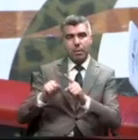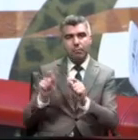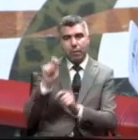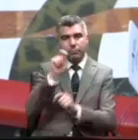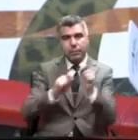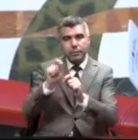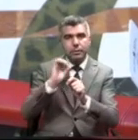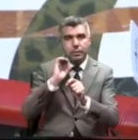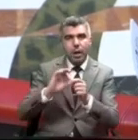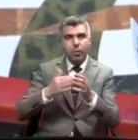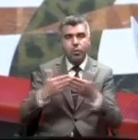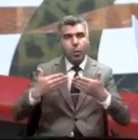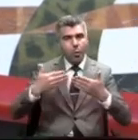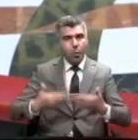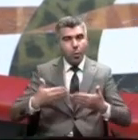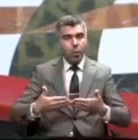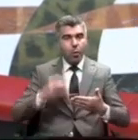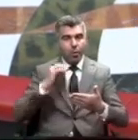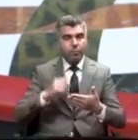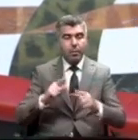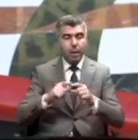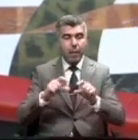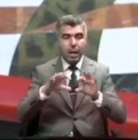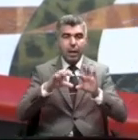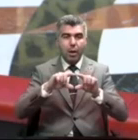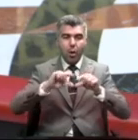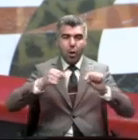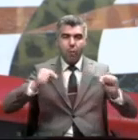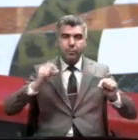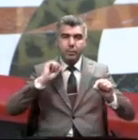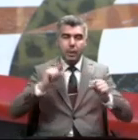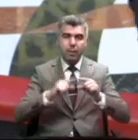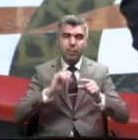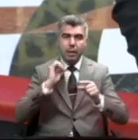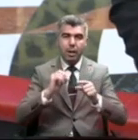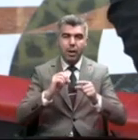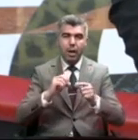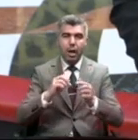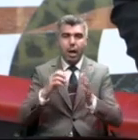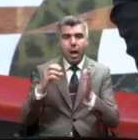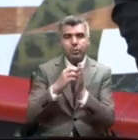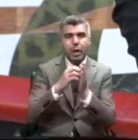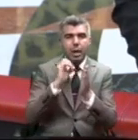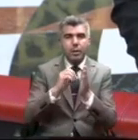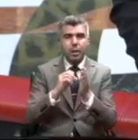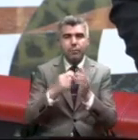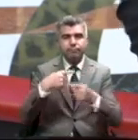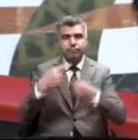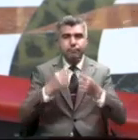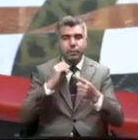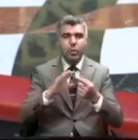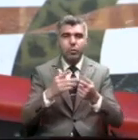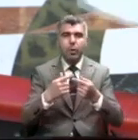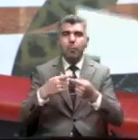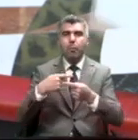ديالها بالنسبه لليوم الكوبالت اللي غيوصل البطاريه حنا كنشتغلو على عدد ديال المشاريع في